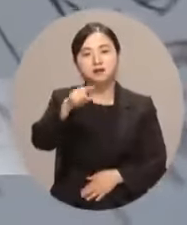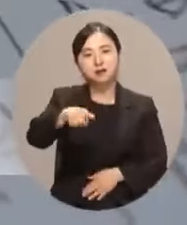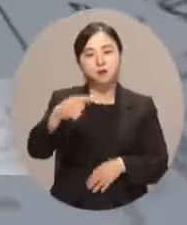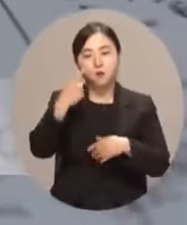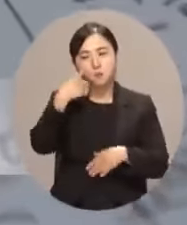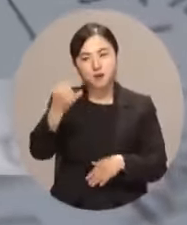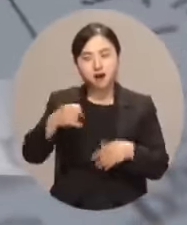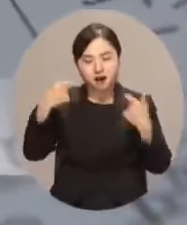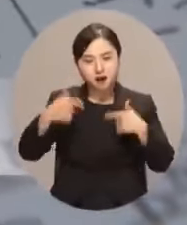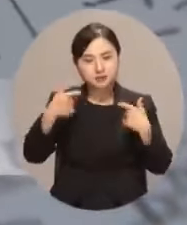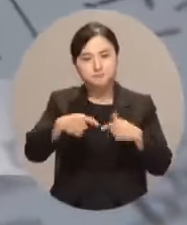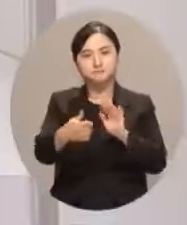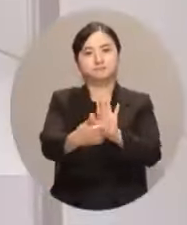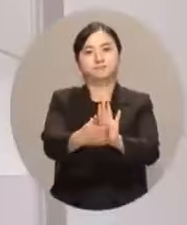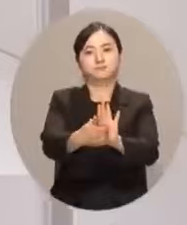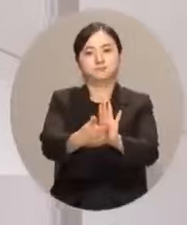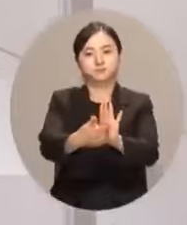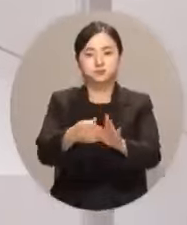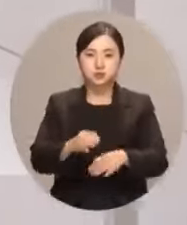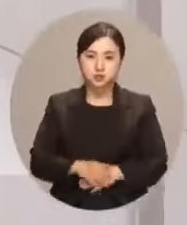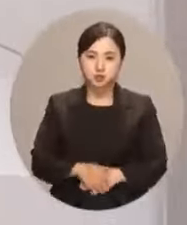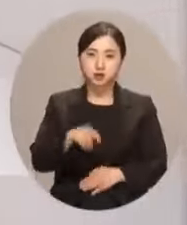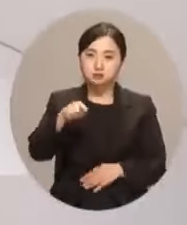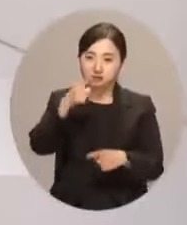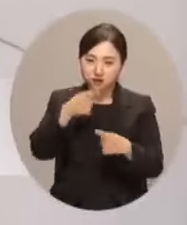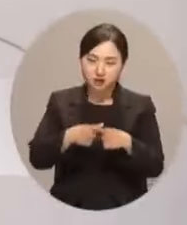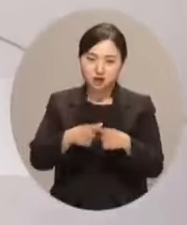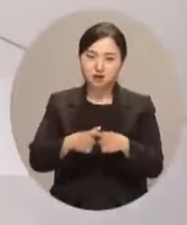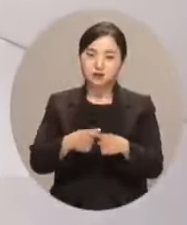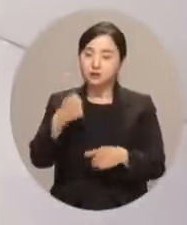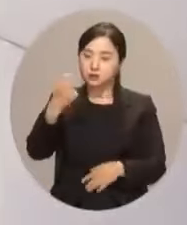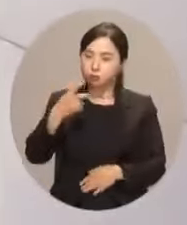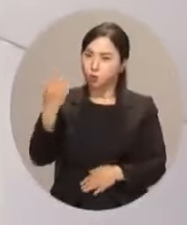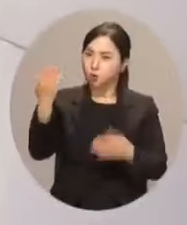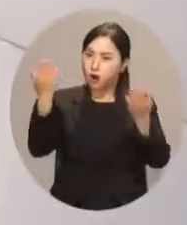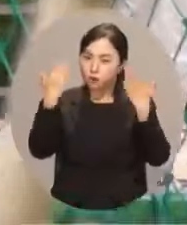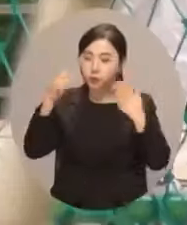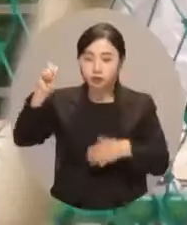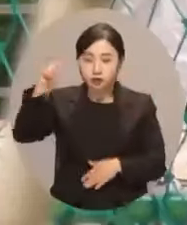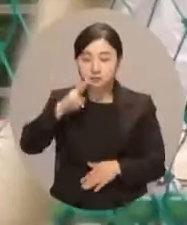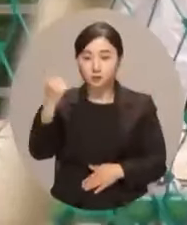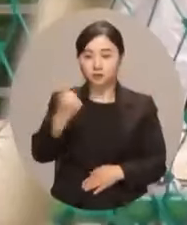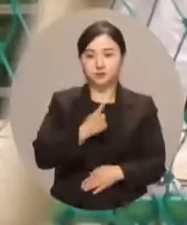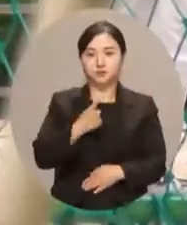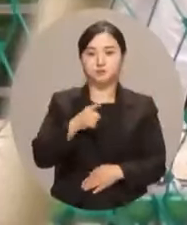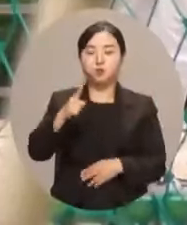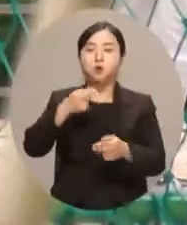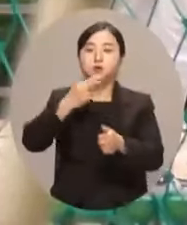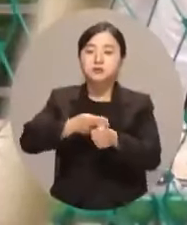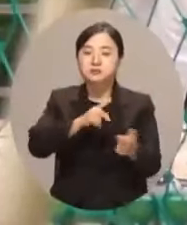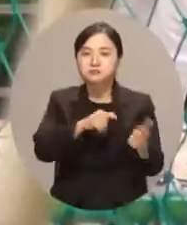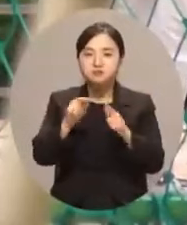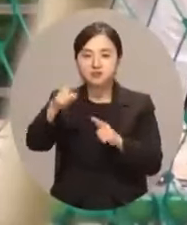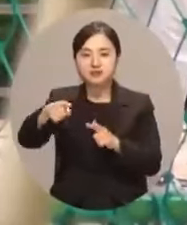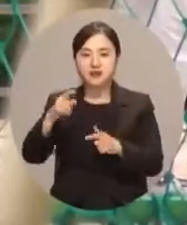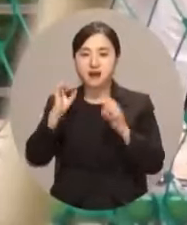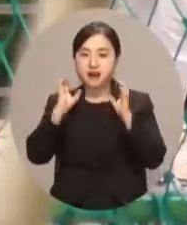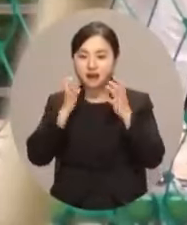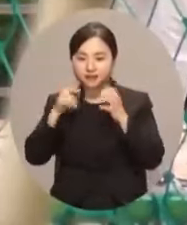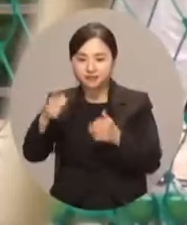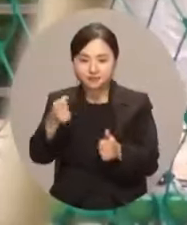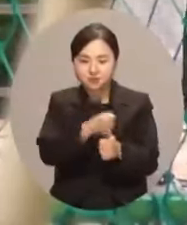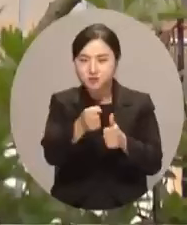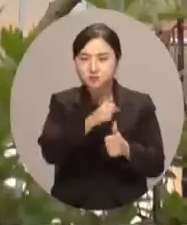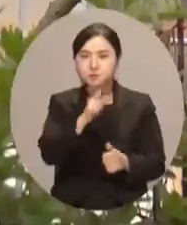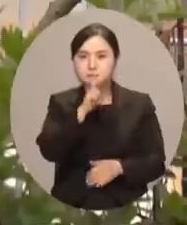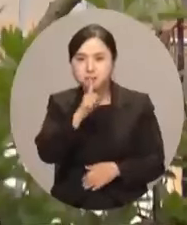거부한 것으로 알려졌습니다. 그러다가도 돌연 학교로 찾아와 교사들이 자녀를 때리는 아동학대가 있었다고